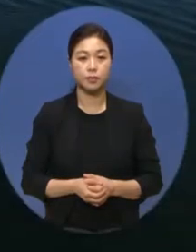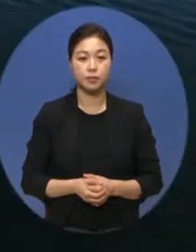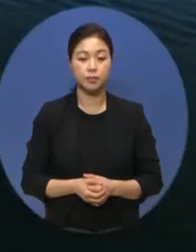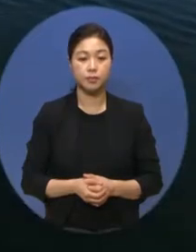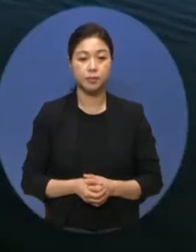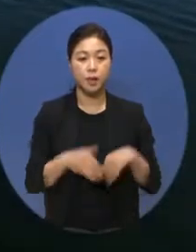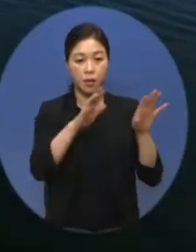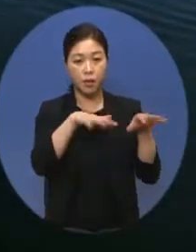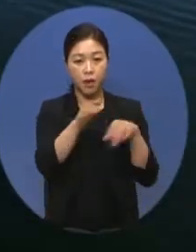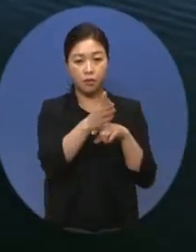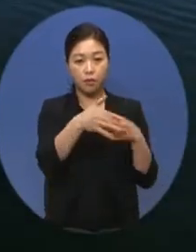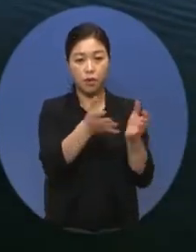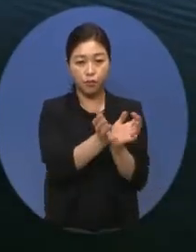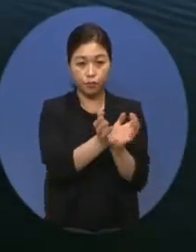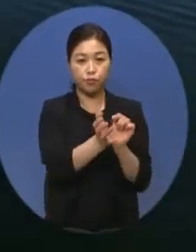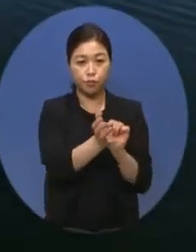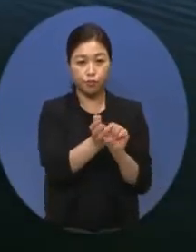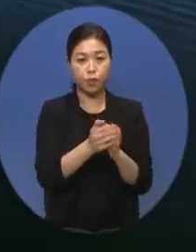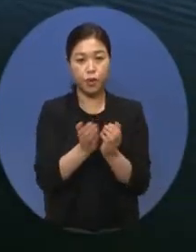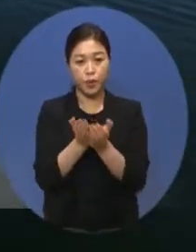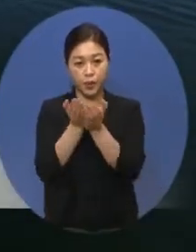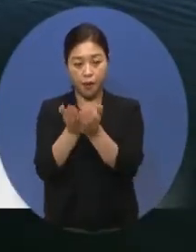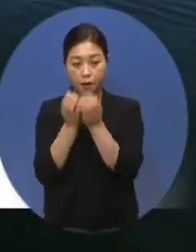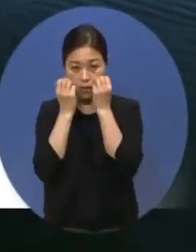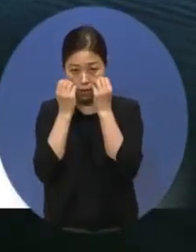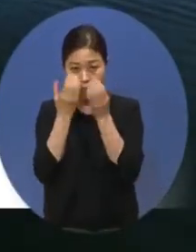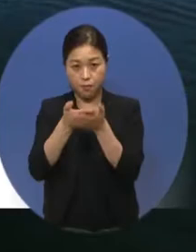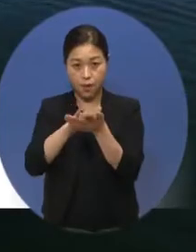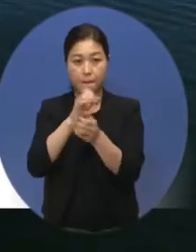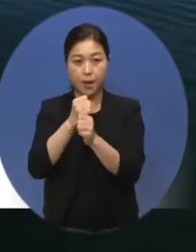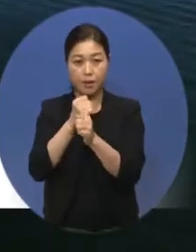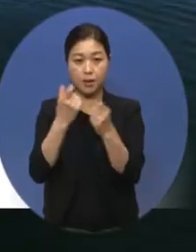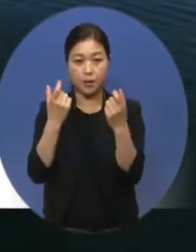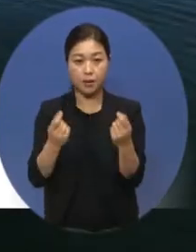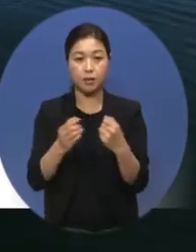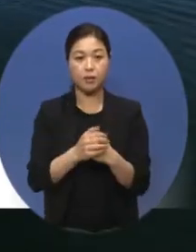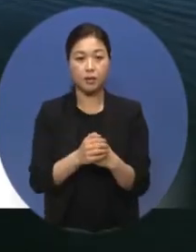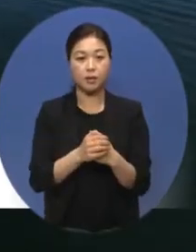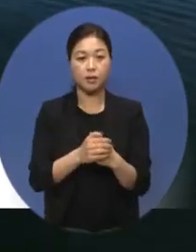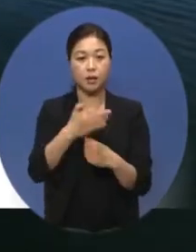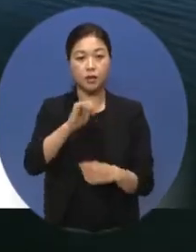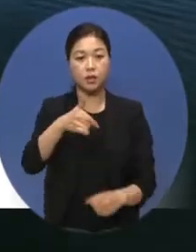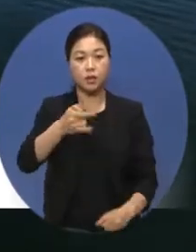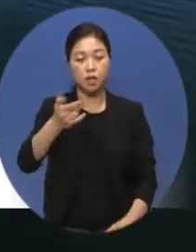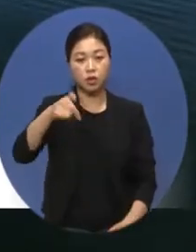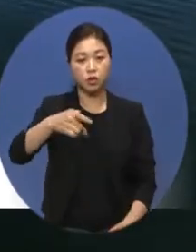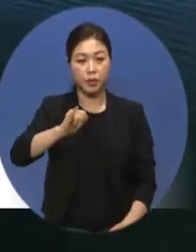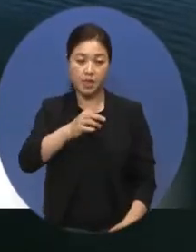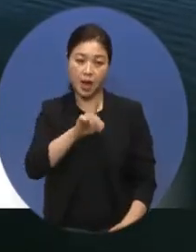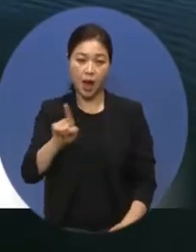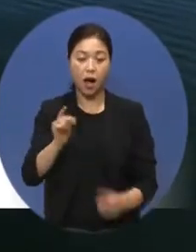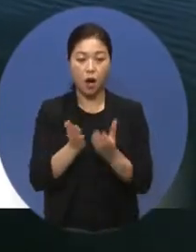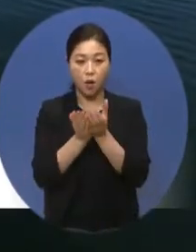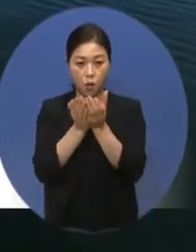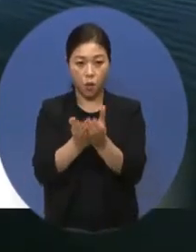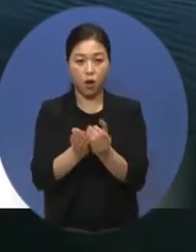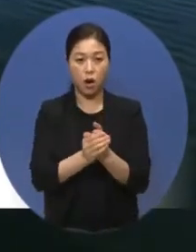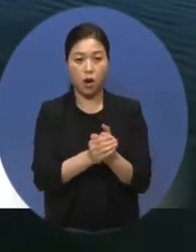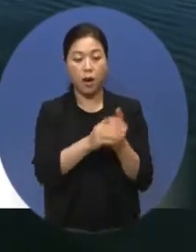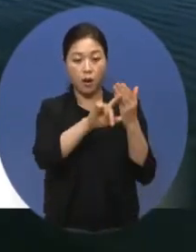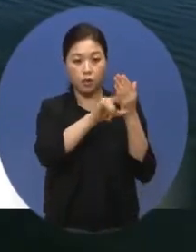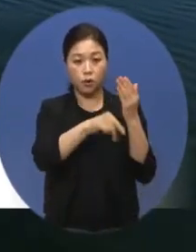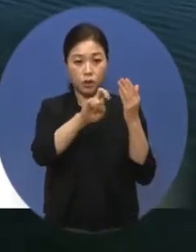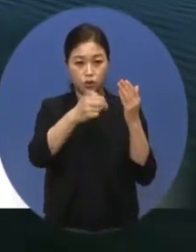해양수산부의 연안 여객선 현대화 사업으로 건조한 크루즈용 카페리 퀸 제누비아호가 29일 목포